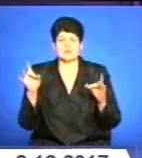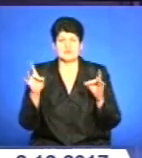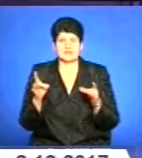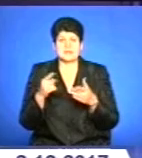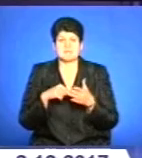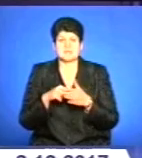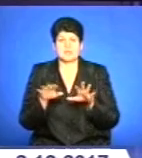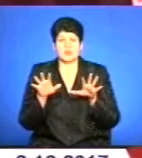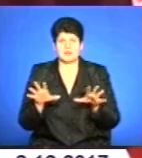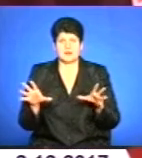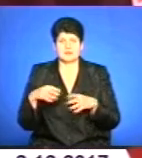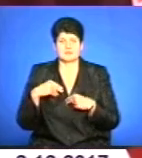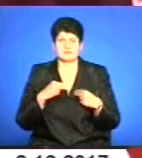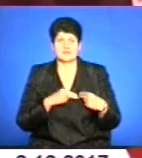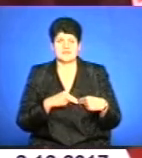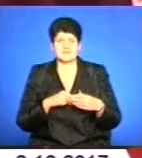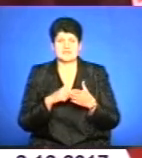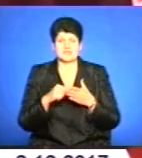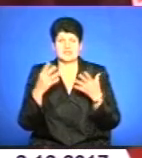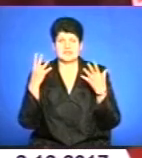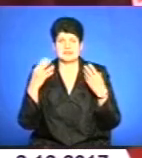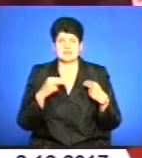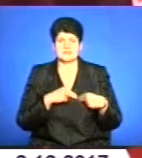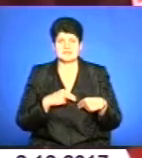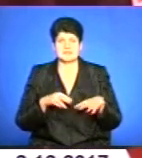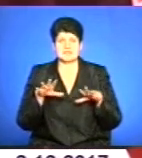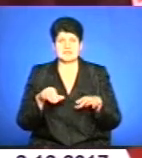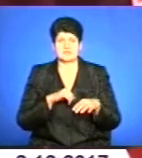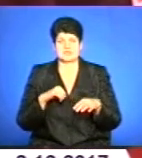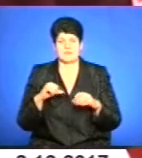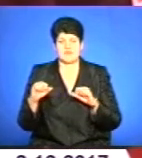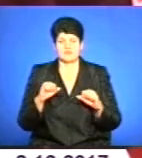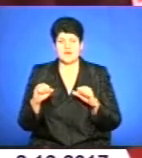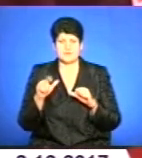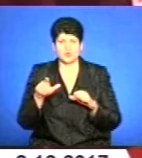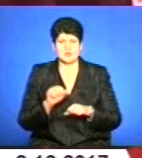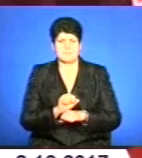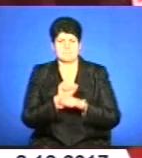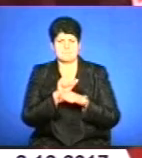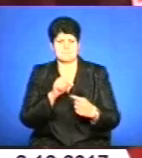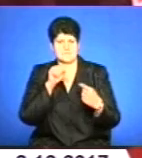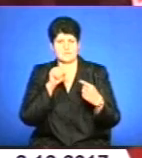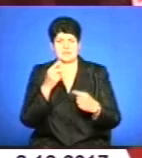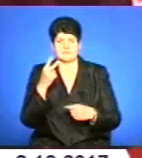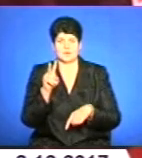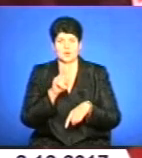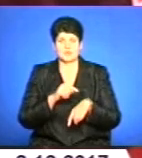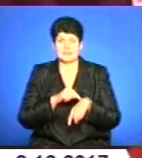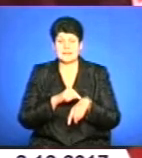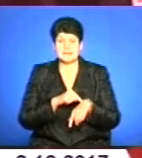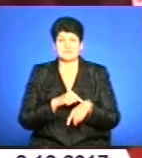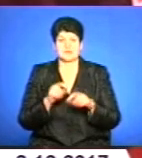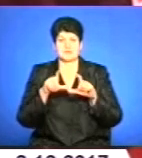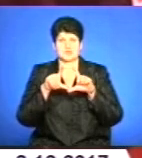зі співробітниками відзначали День працівників місцевого самоврядування. Люди пікетували 2 години. Вони розгорнули плакати,